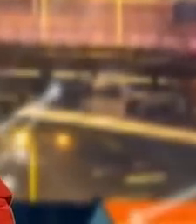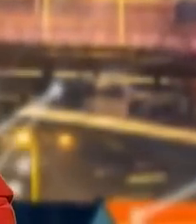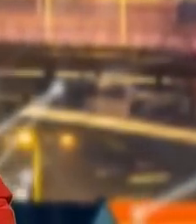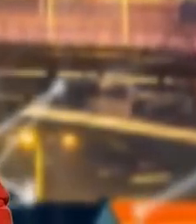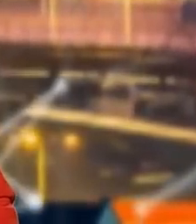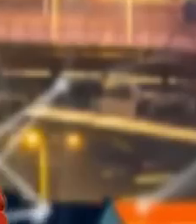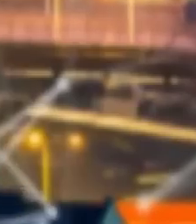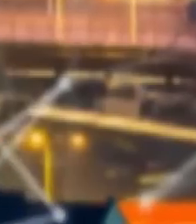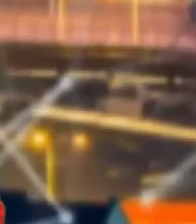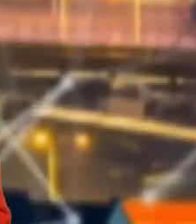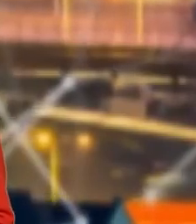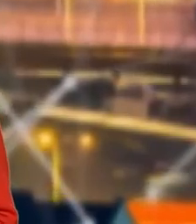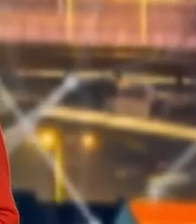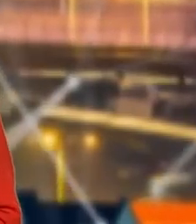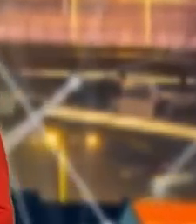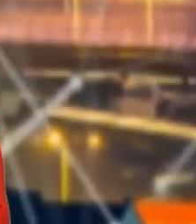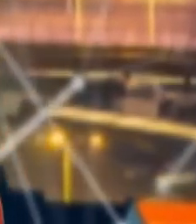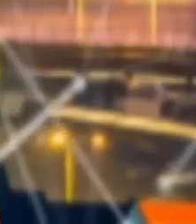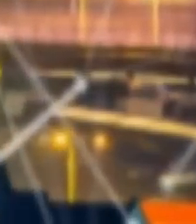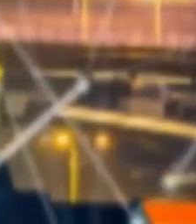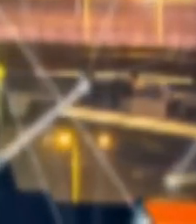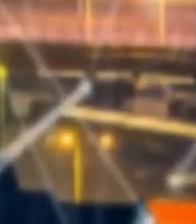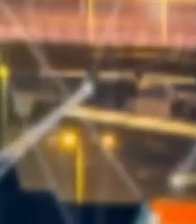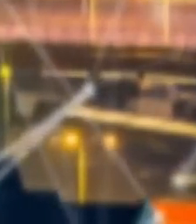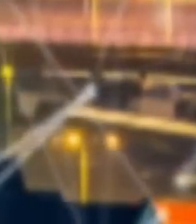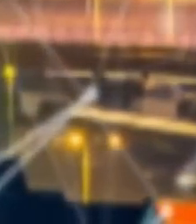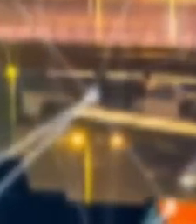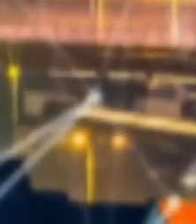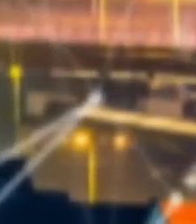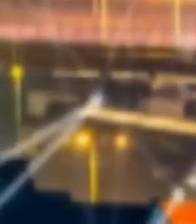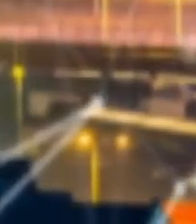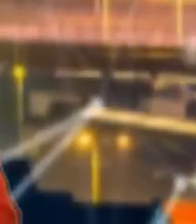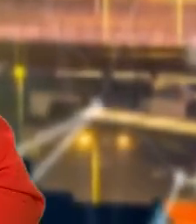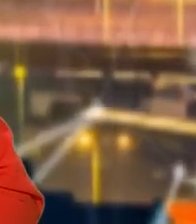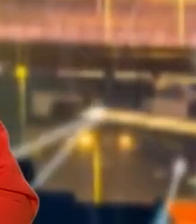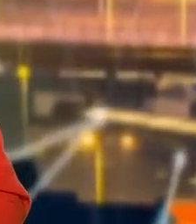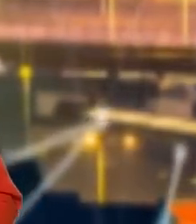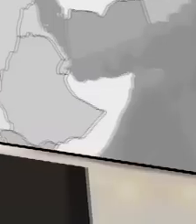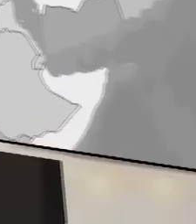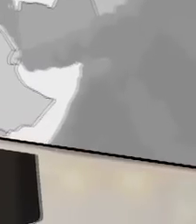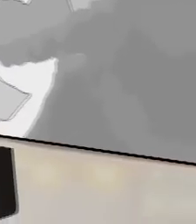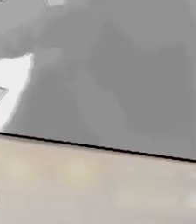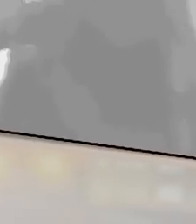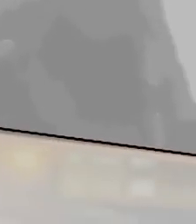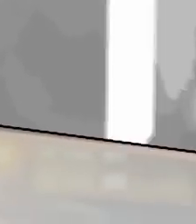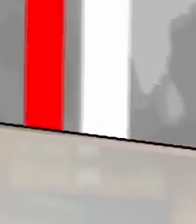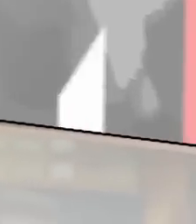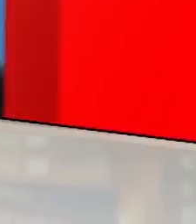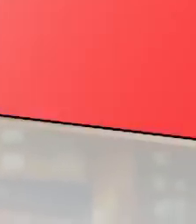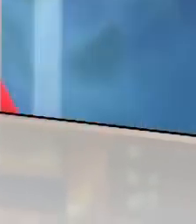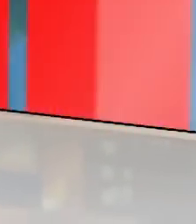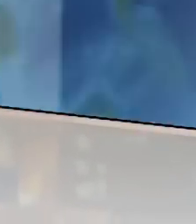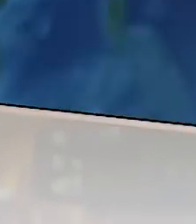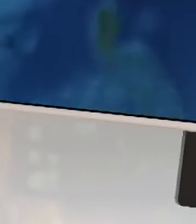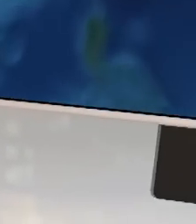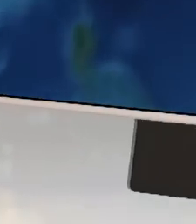pulbere. Acum însă se schimbă total optica privind conflictele iminente și extrem de grave. Prin vizita șefei